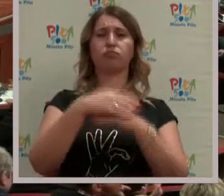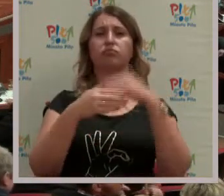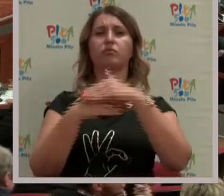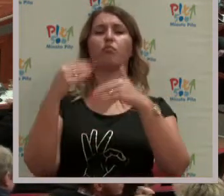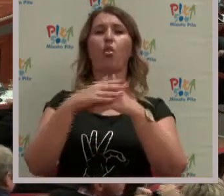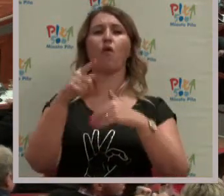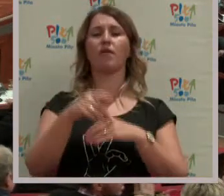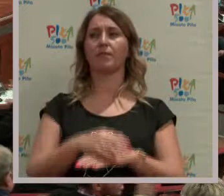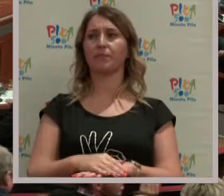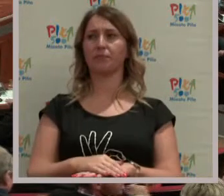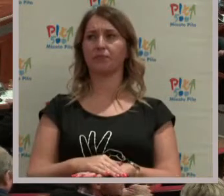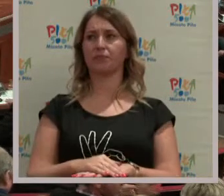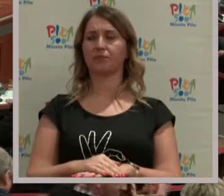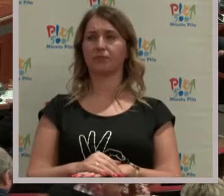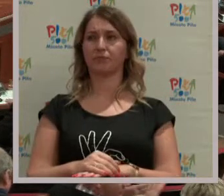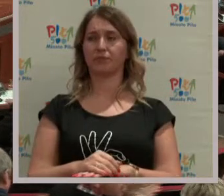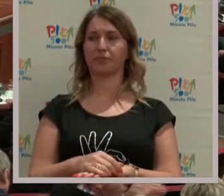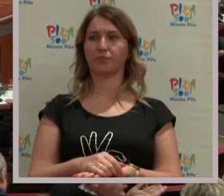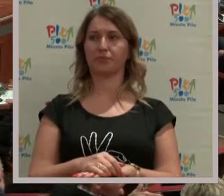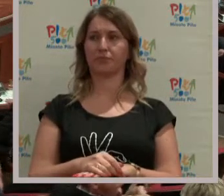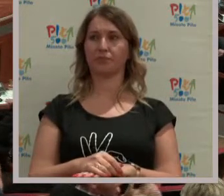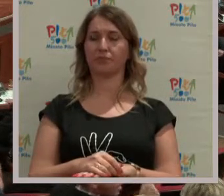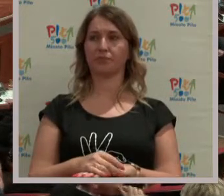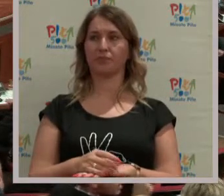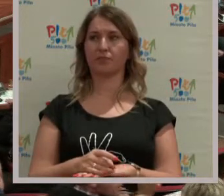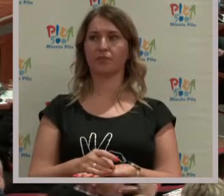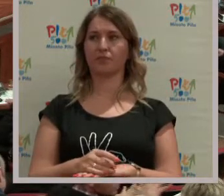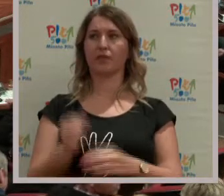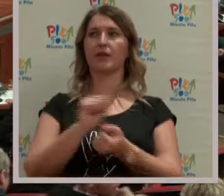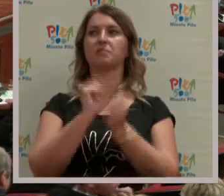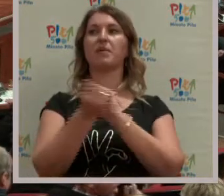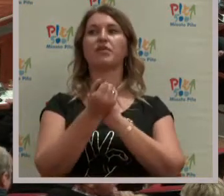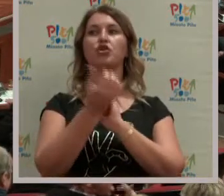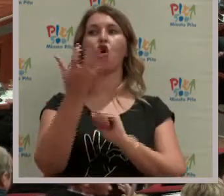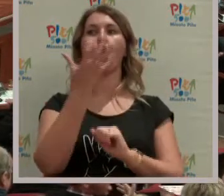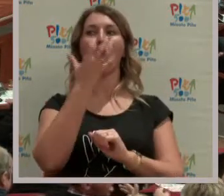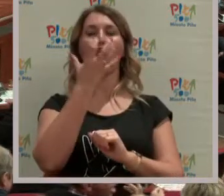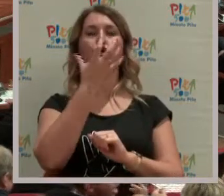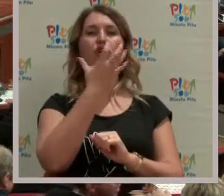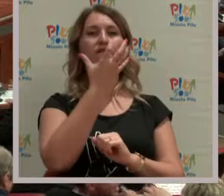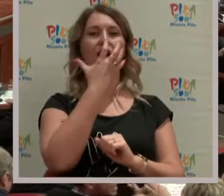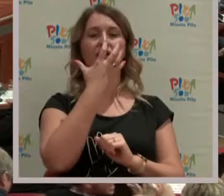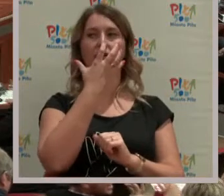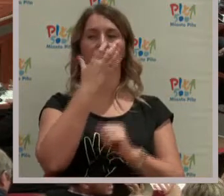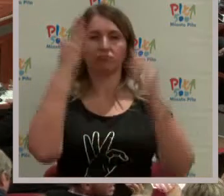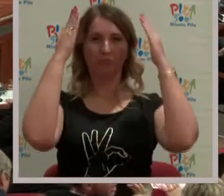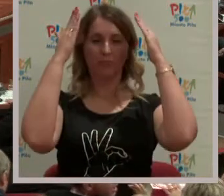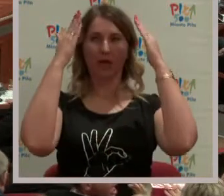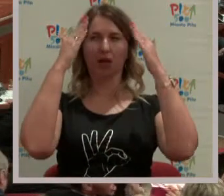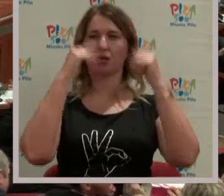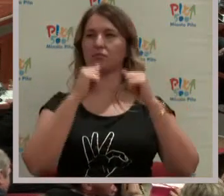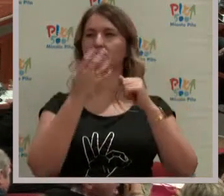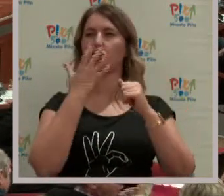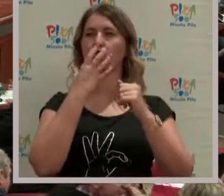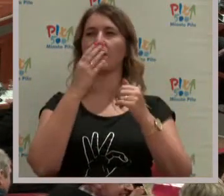tak jak mówiłam przy ulicy Rogozińskiej zmiana sposobu ogrzewania lokali mieszkalnych pieniądze MZGM 40 tysięcy